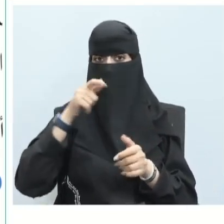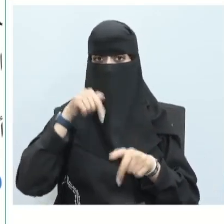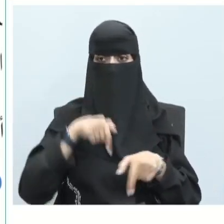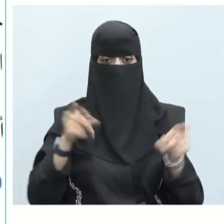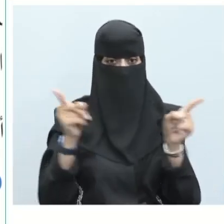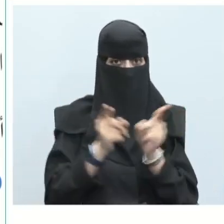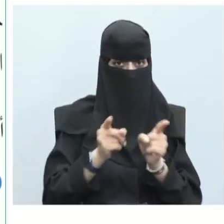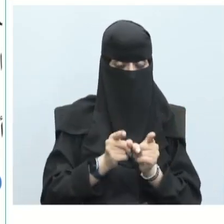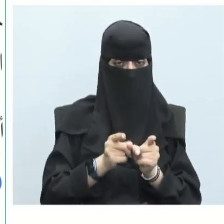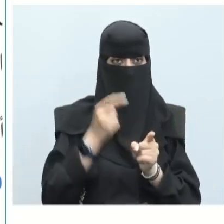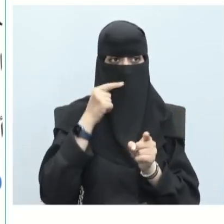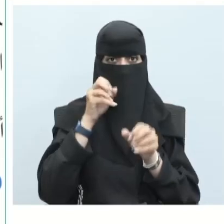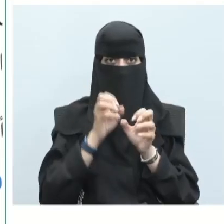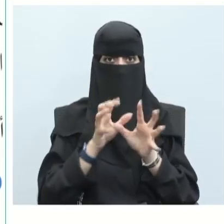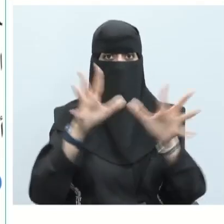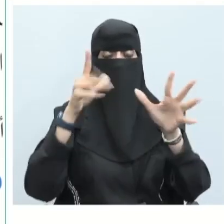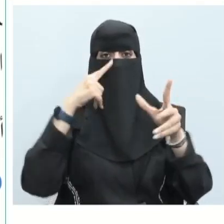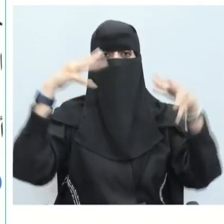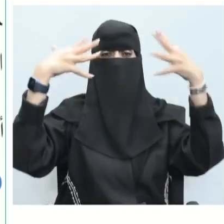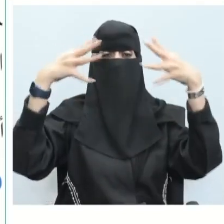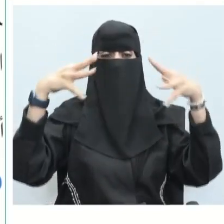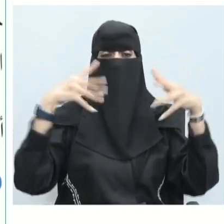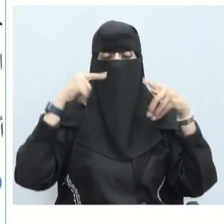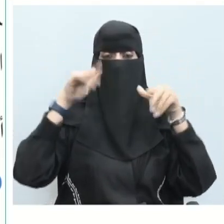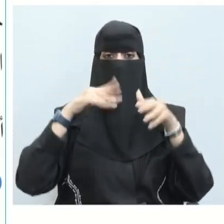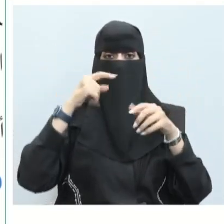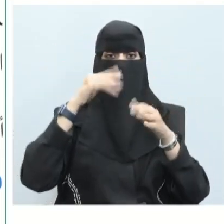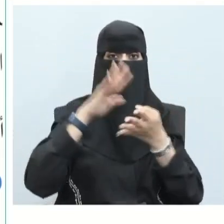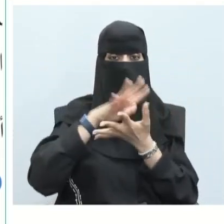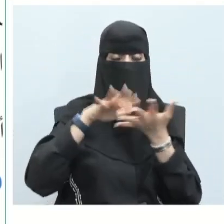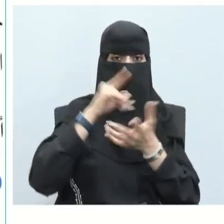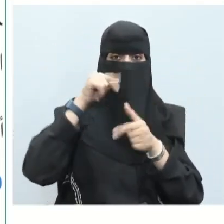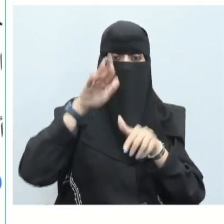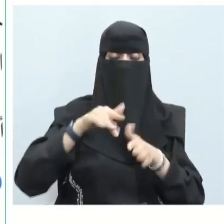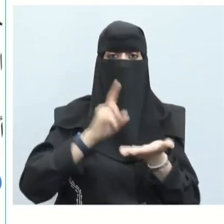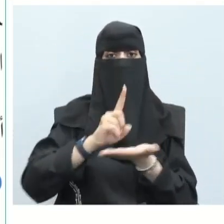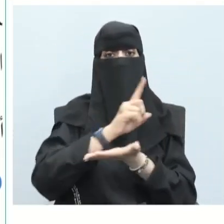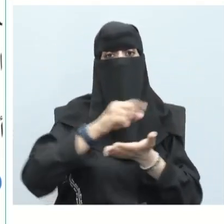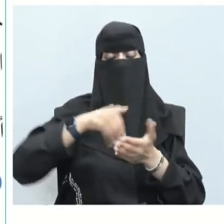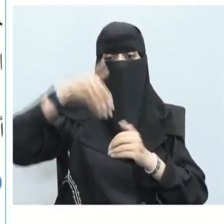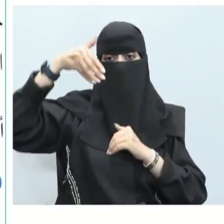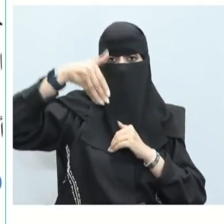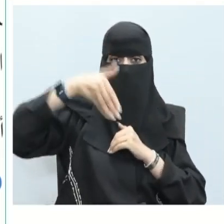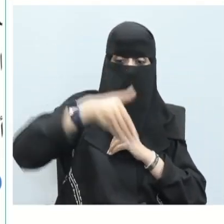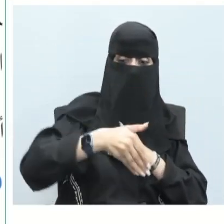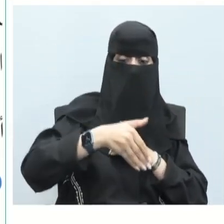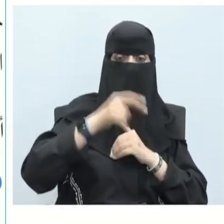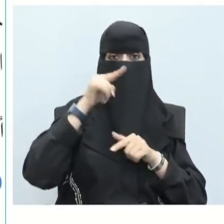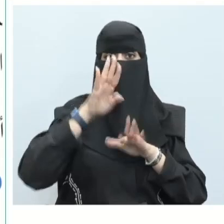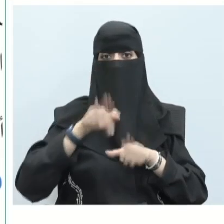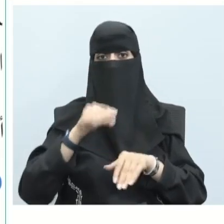كميه الانبعاثات الكربونيه الضاره فان البيئه ستتدهور اذا هذه